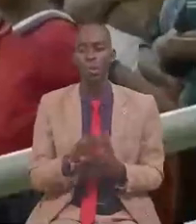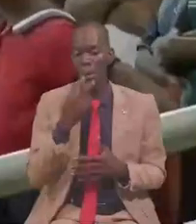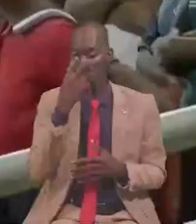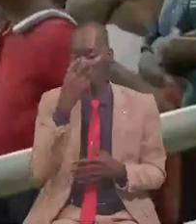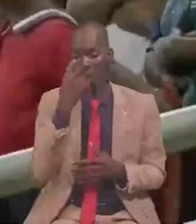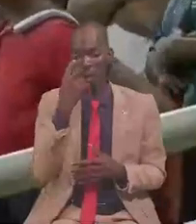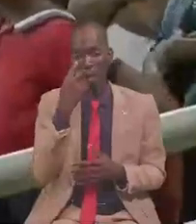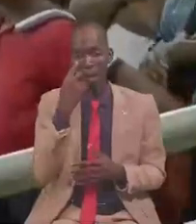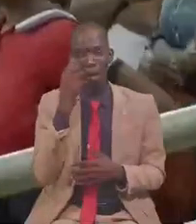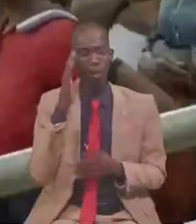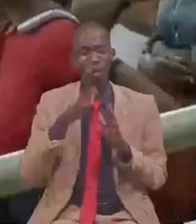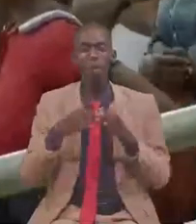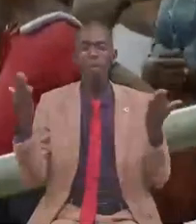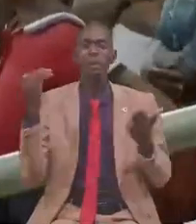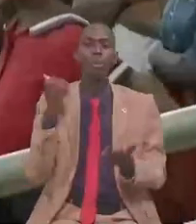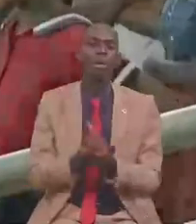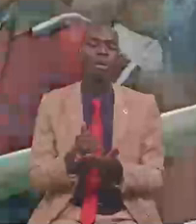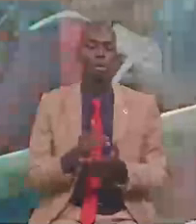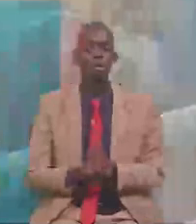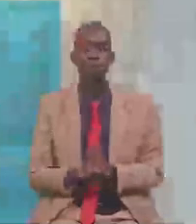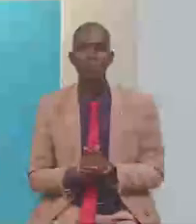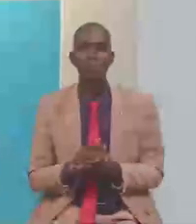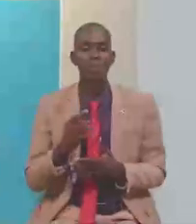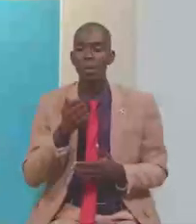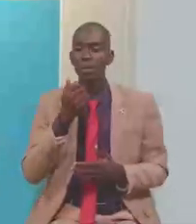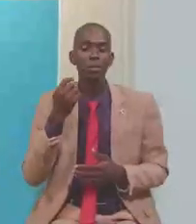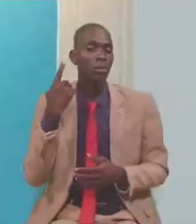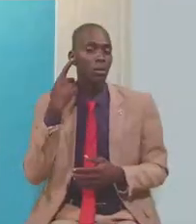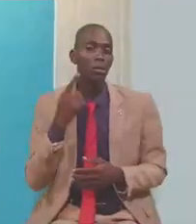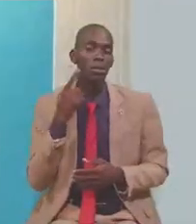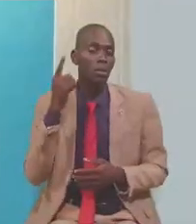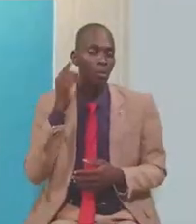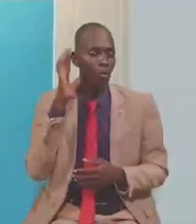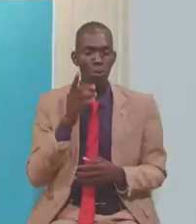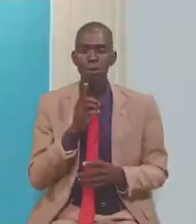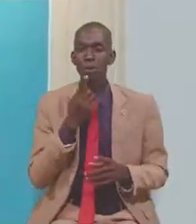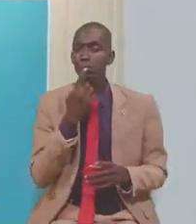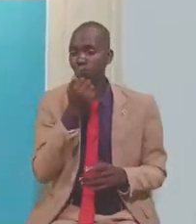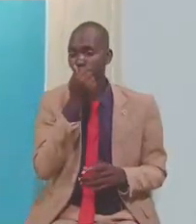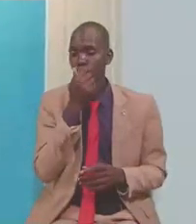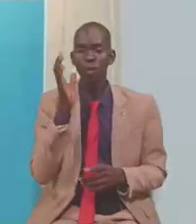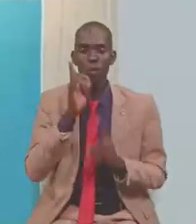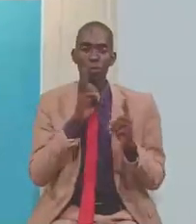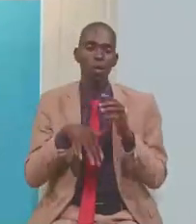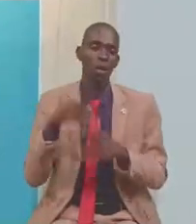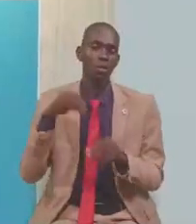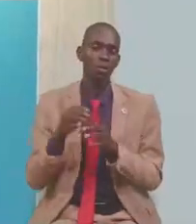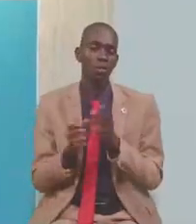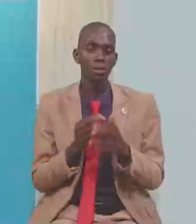vont s'ouvrir. Les langues muettes vont se délier et parler. Les oreilles